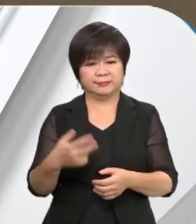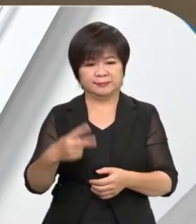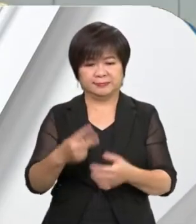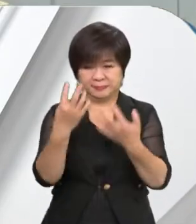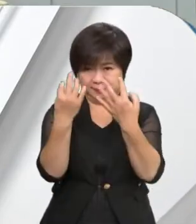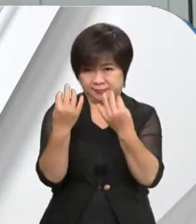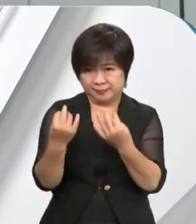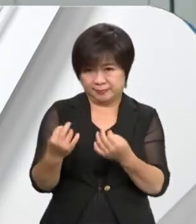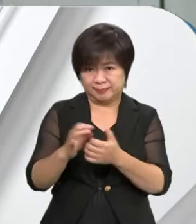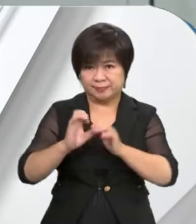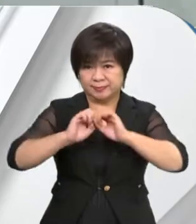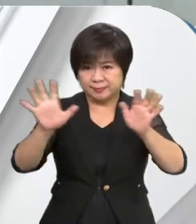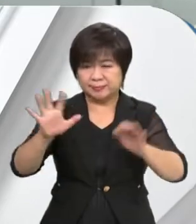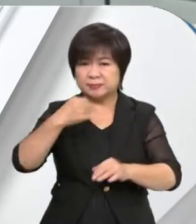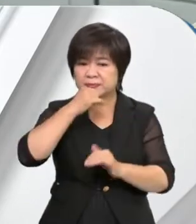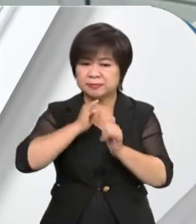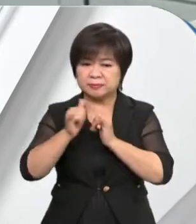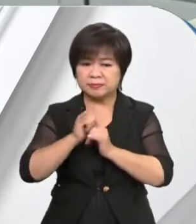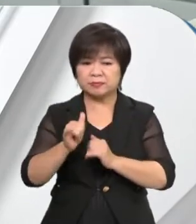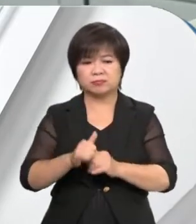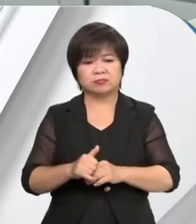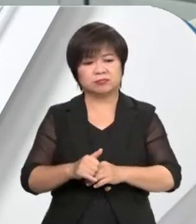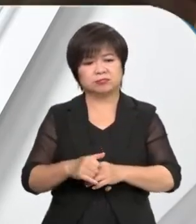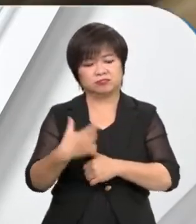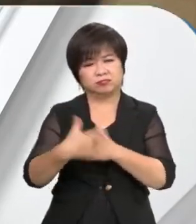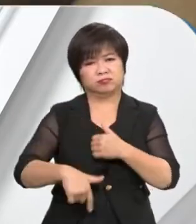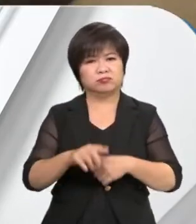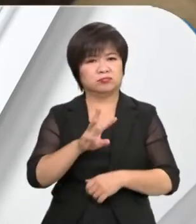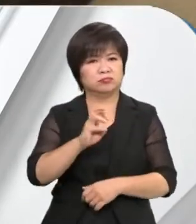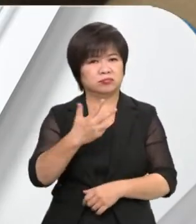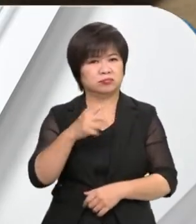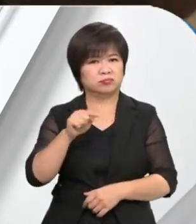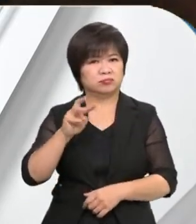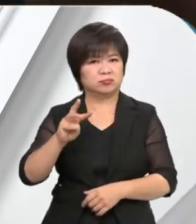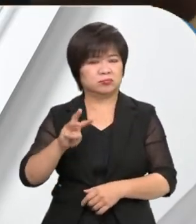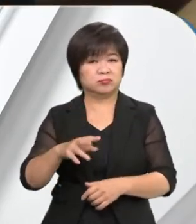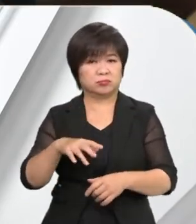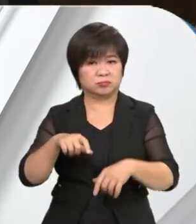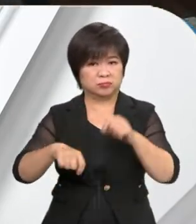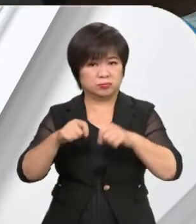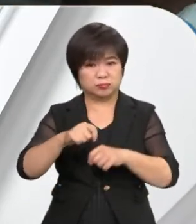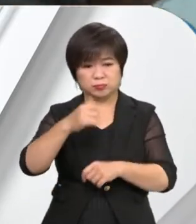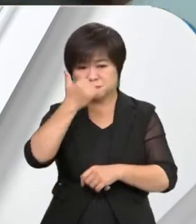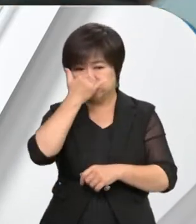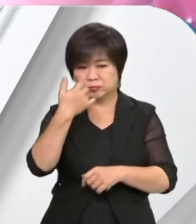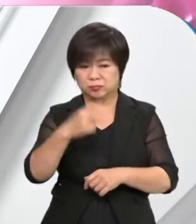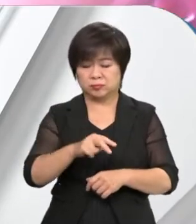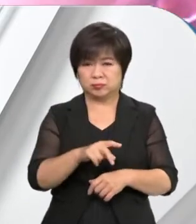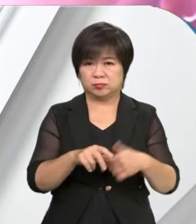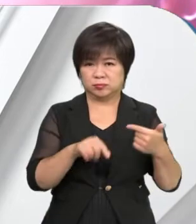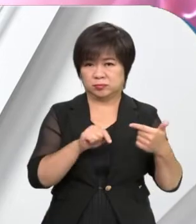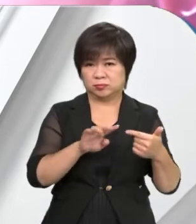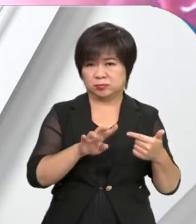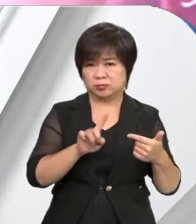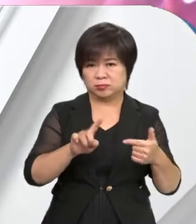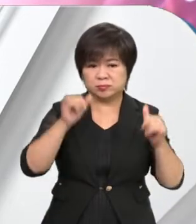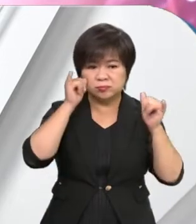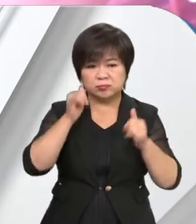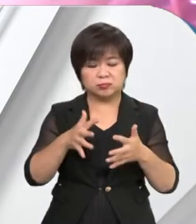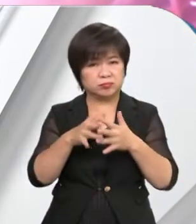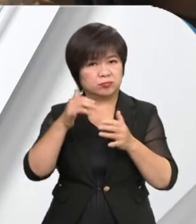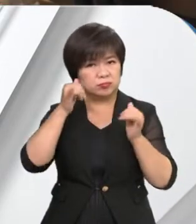据，因为国人当年大三年平均是37.3公斤猪肉同6.4公斤牛肉，美牛大概